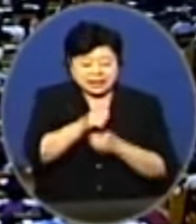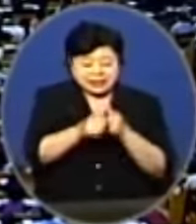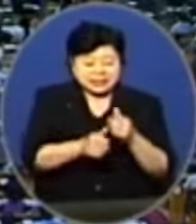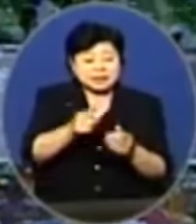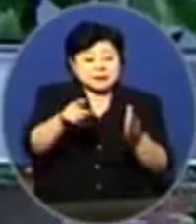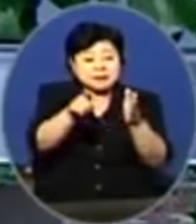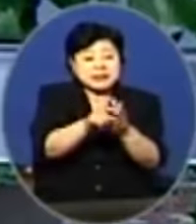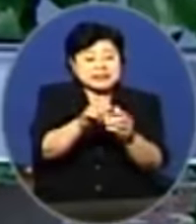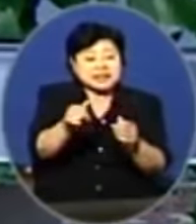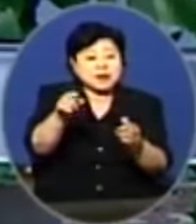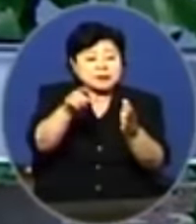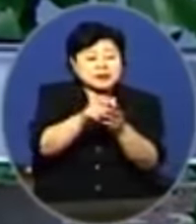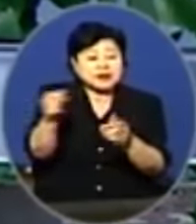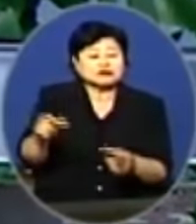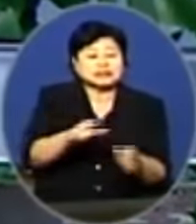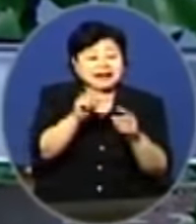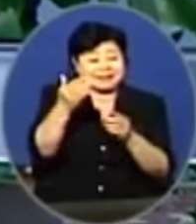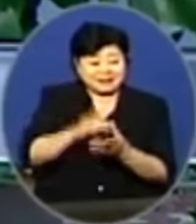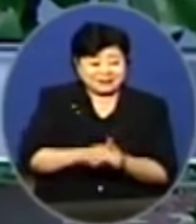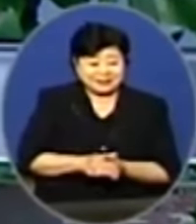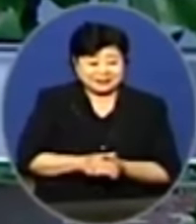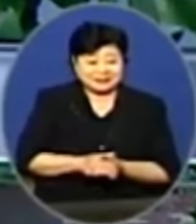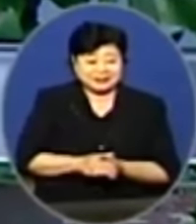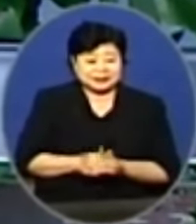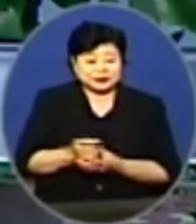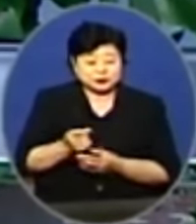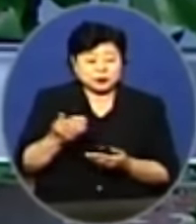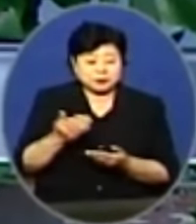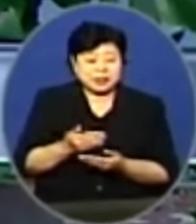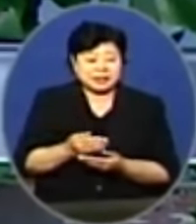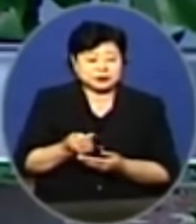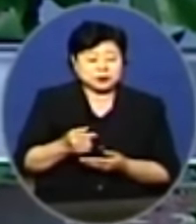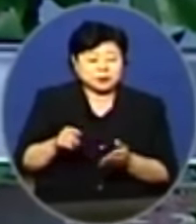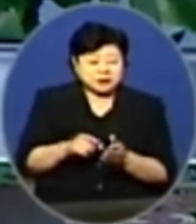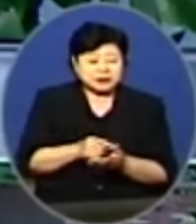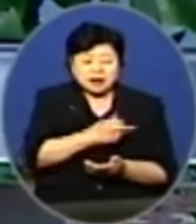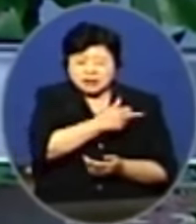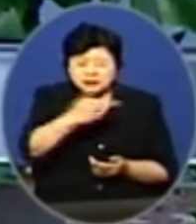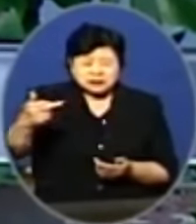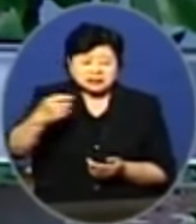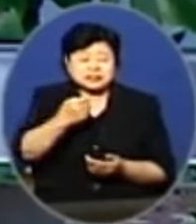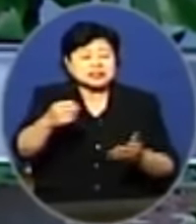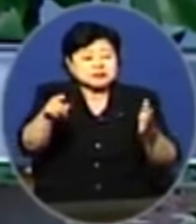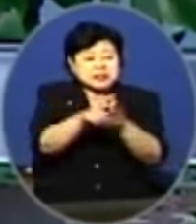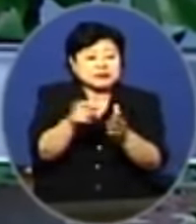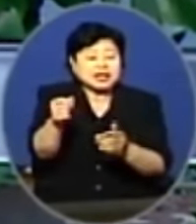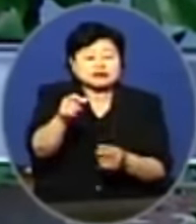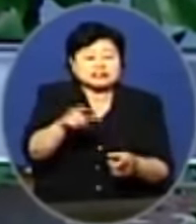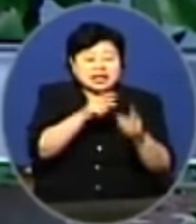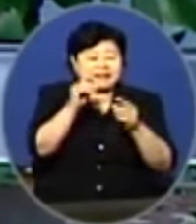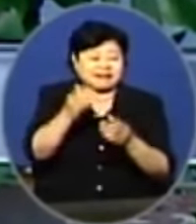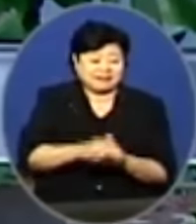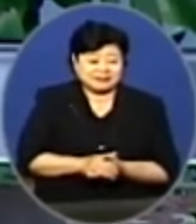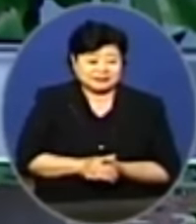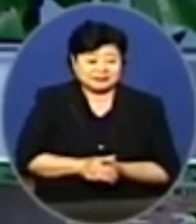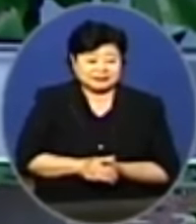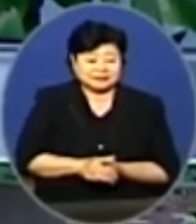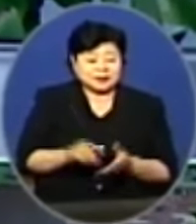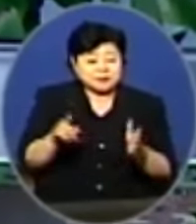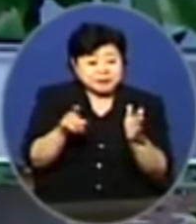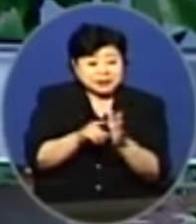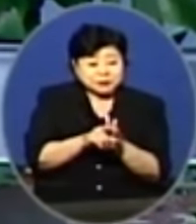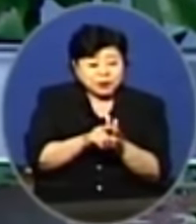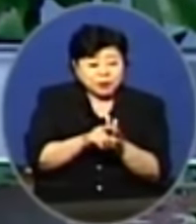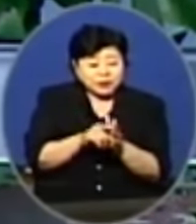하나님을 믿는 사람은 믿음을 가지고 살아. 적은 일은 적은 믿음, 큰 것은 큰 믿음을 가지고 살아.